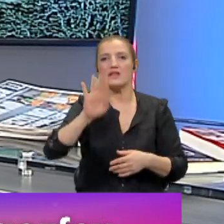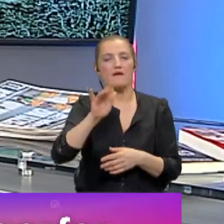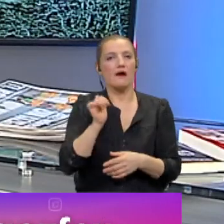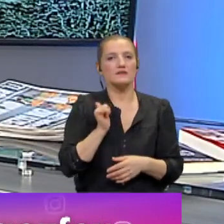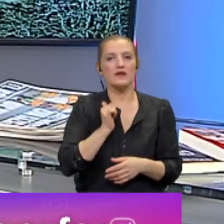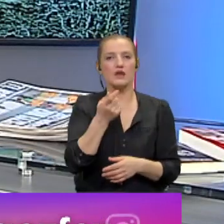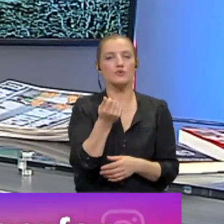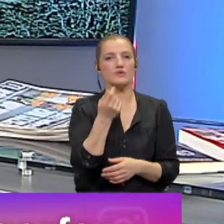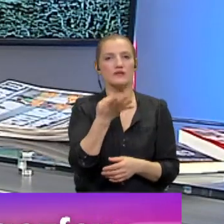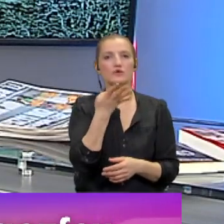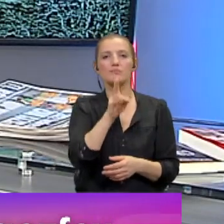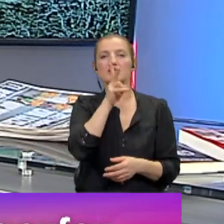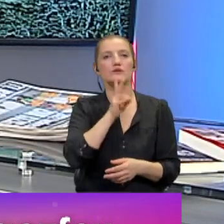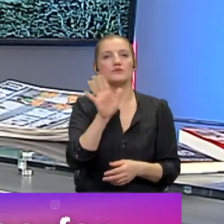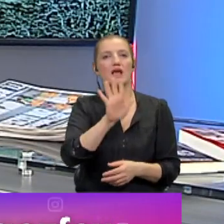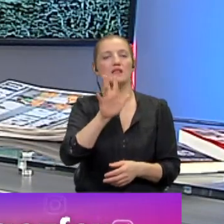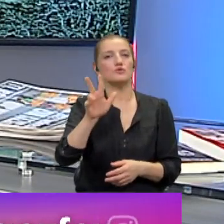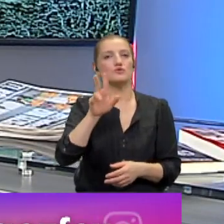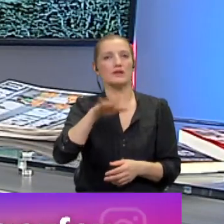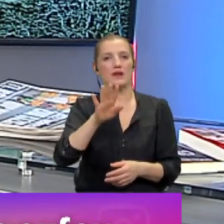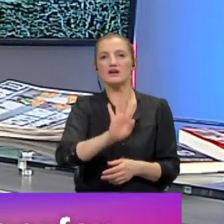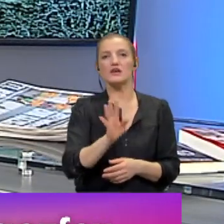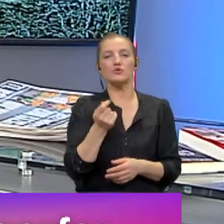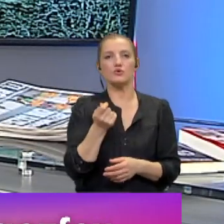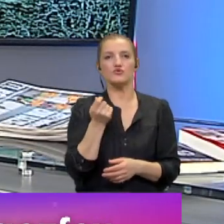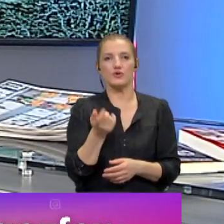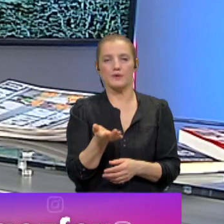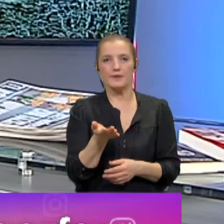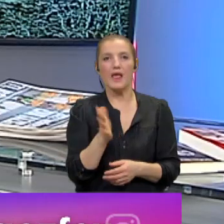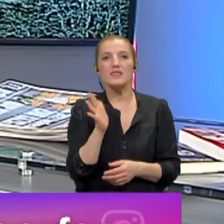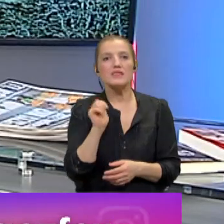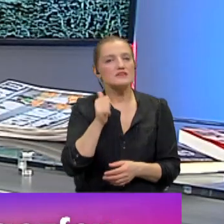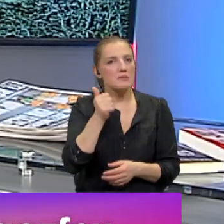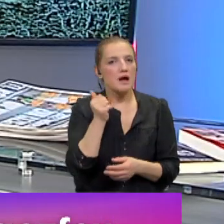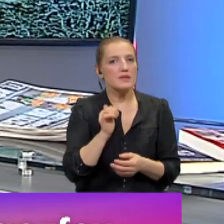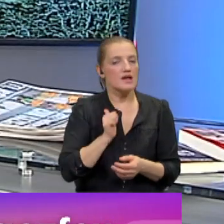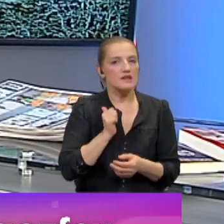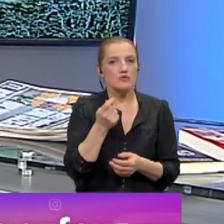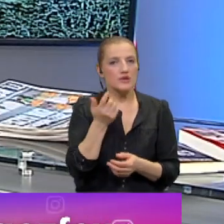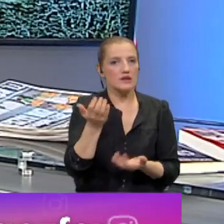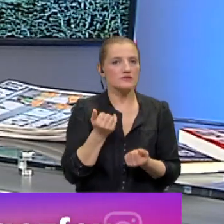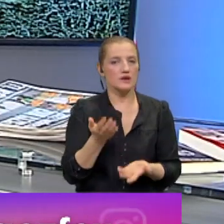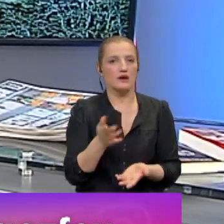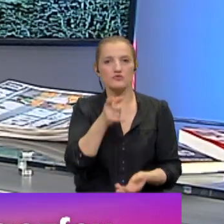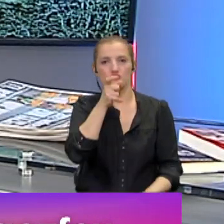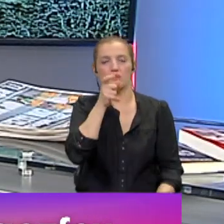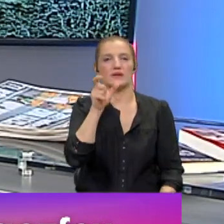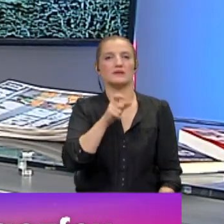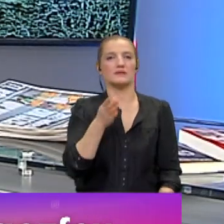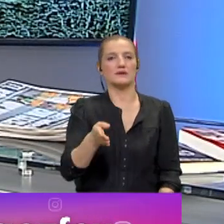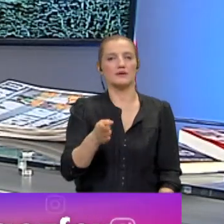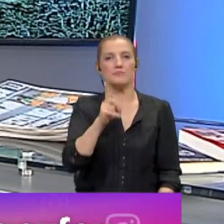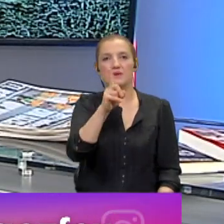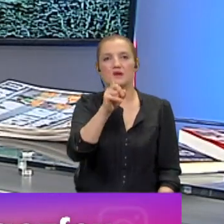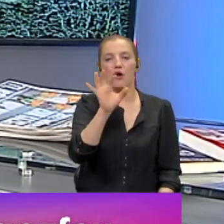ücret artık 4253 lira 40 kuruş ne zaman alınacak asgari ücret Şubat ayında